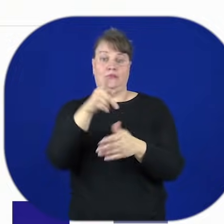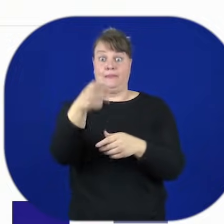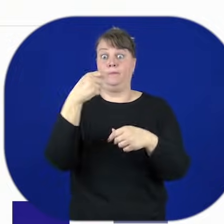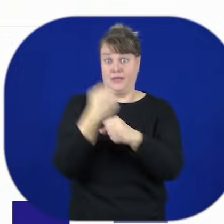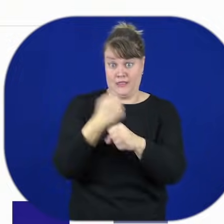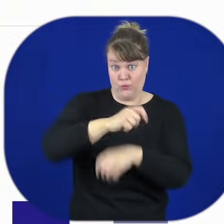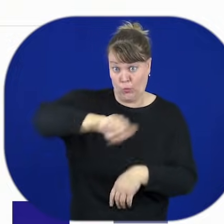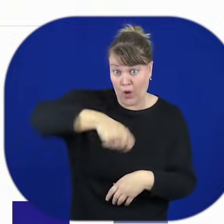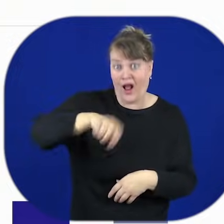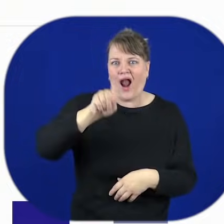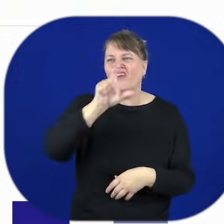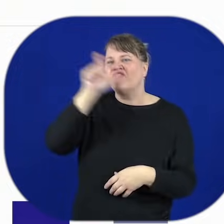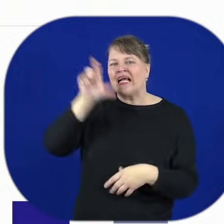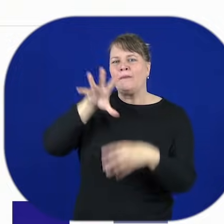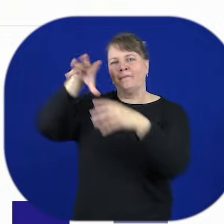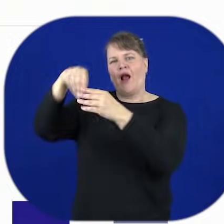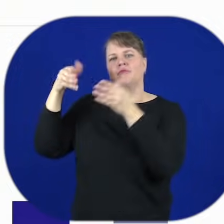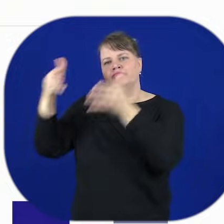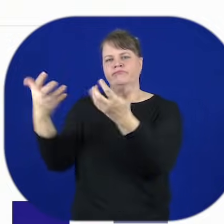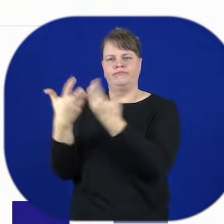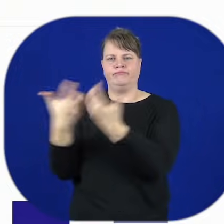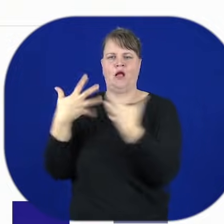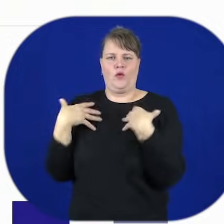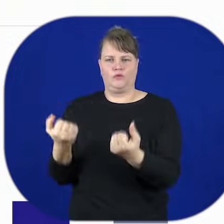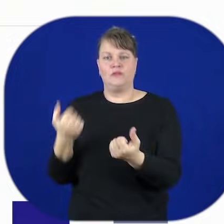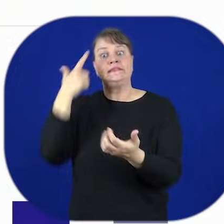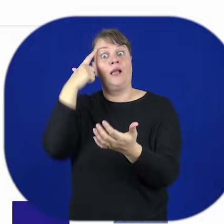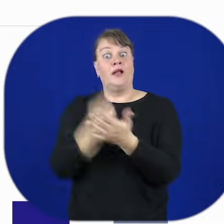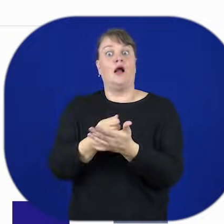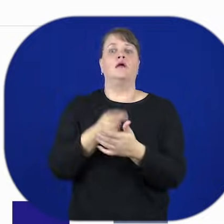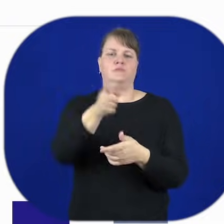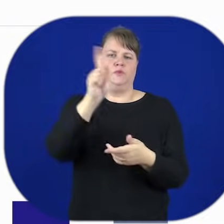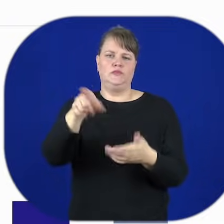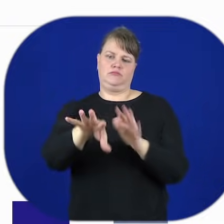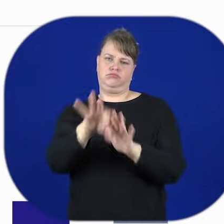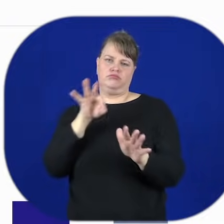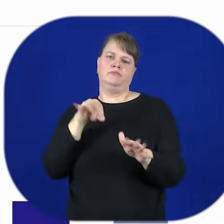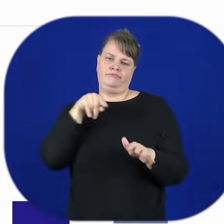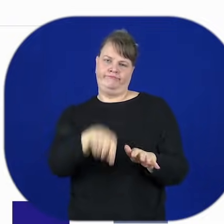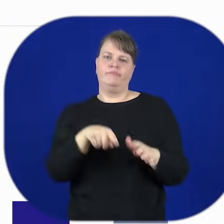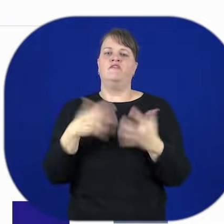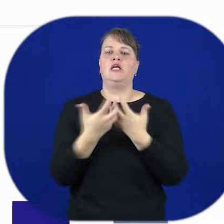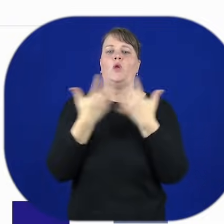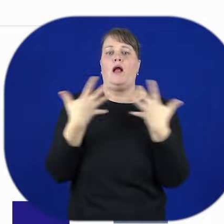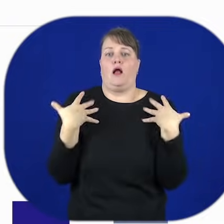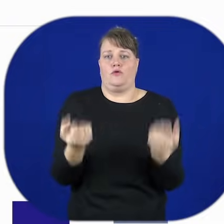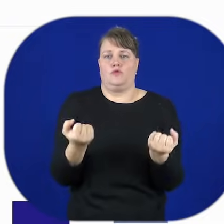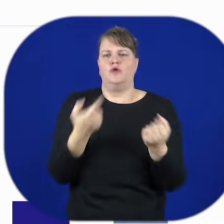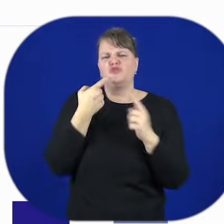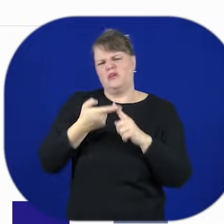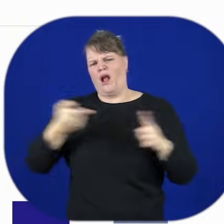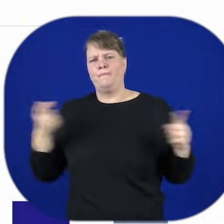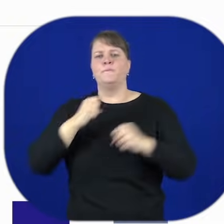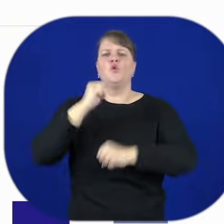odvětví ekonomické činnosti zaměstnavatele nebo předmětu podnikání. Nezáleží zde tolik na náplně vaší práce, ale na